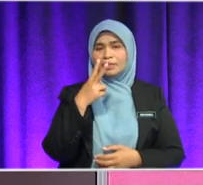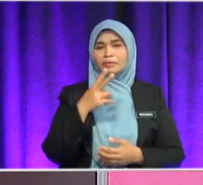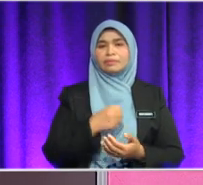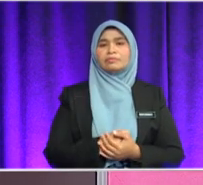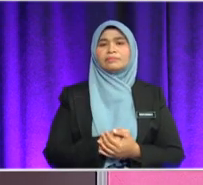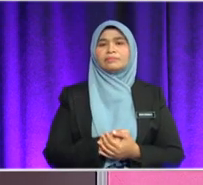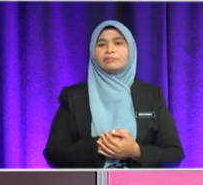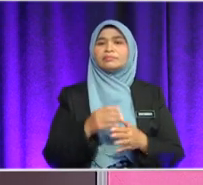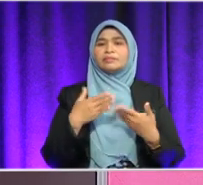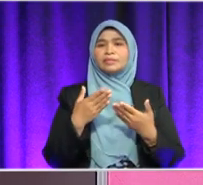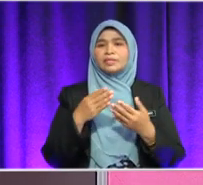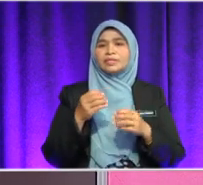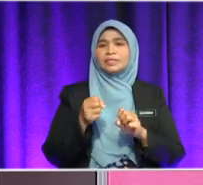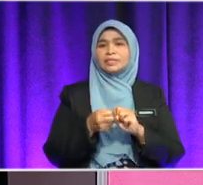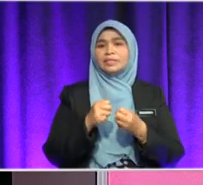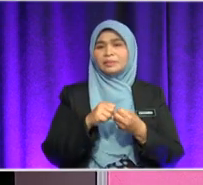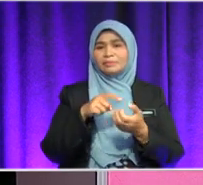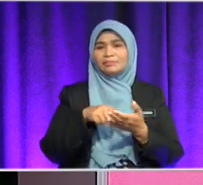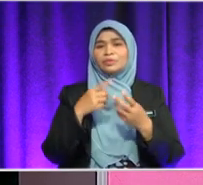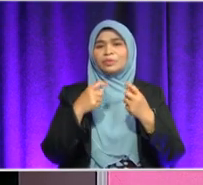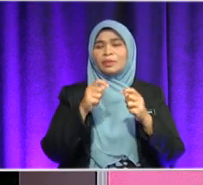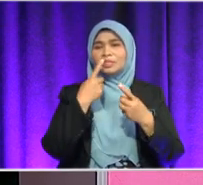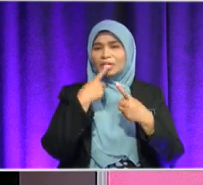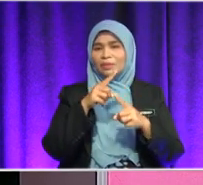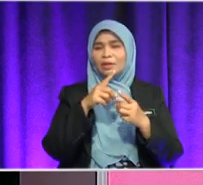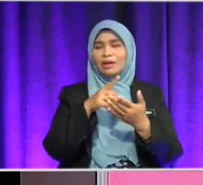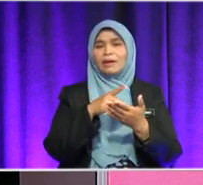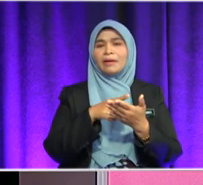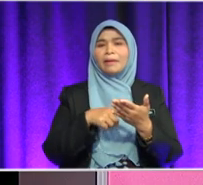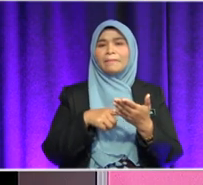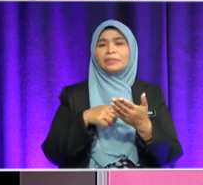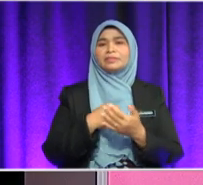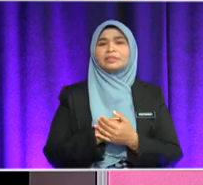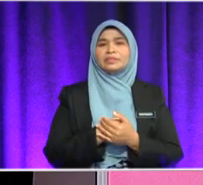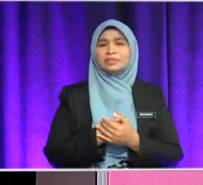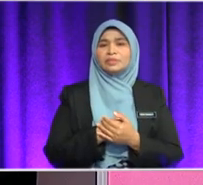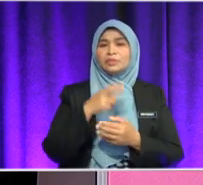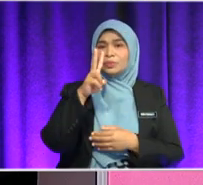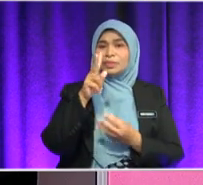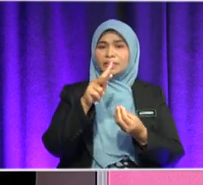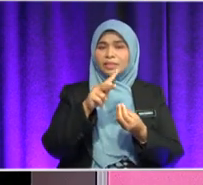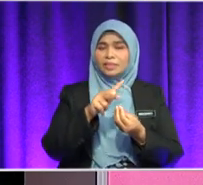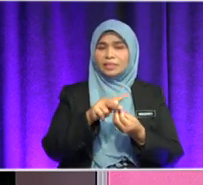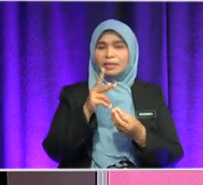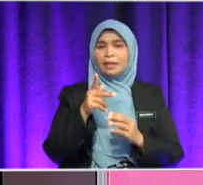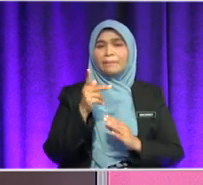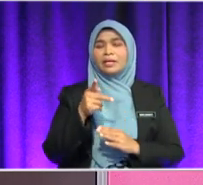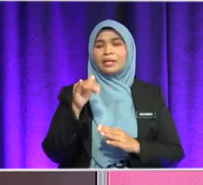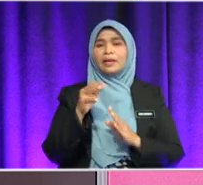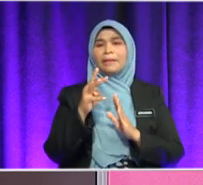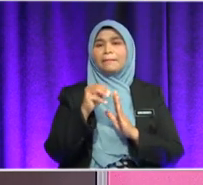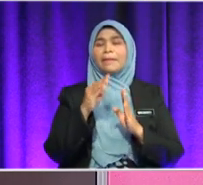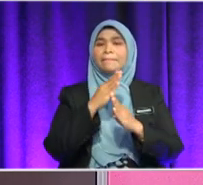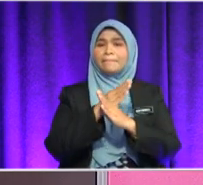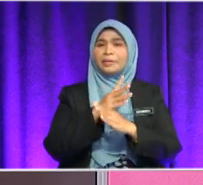ini soalnya Coba jawab apa Dia Jelaskan dua kesan perkara yang membatalkan iman oke